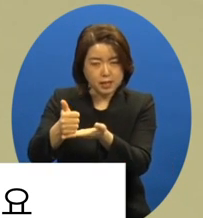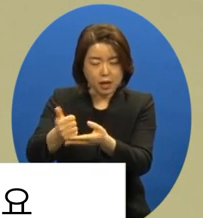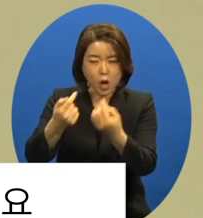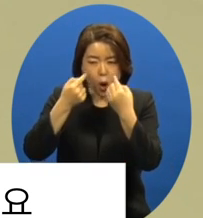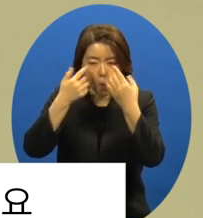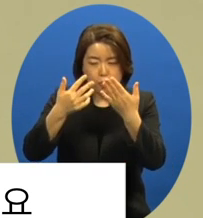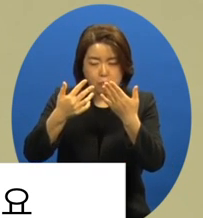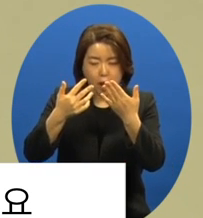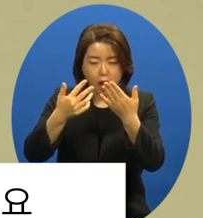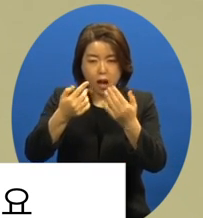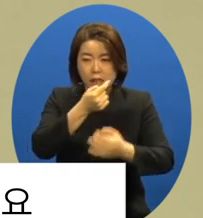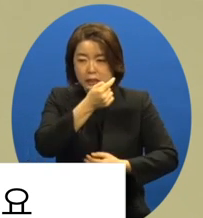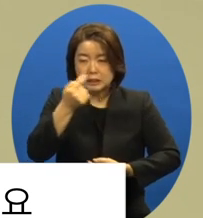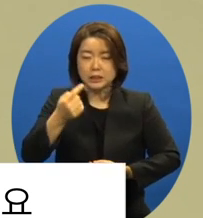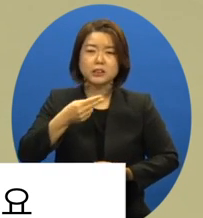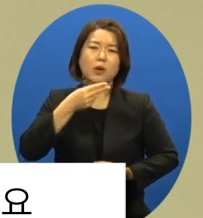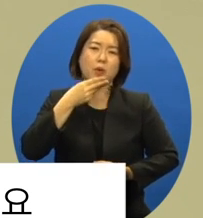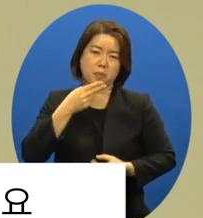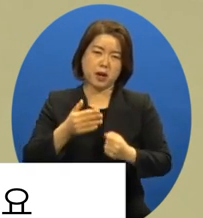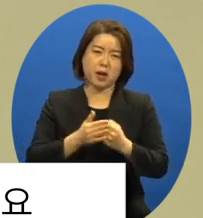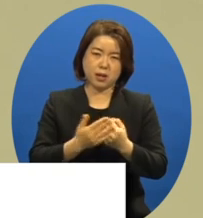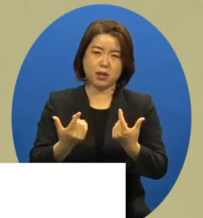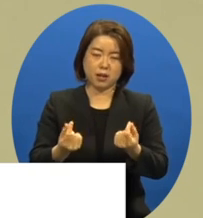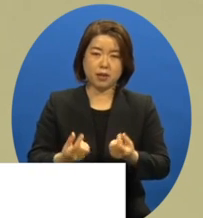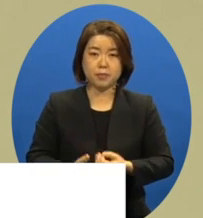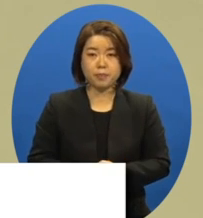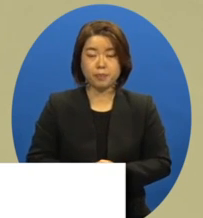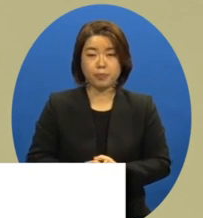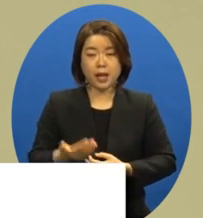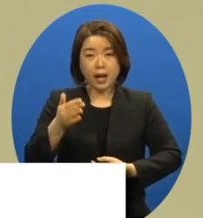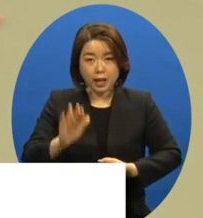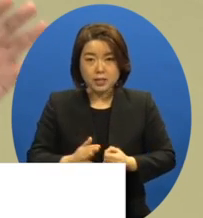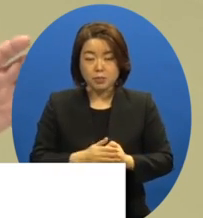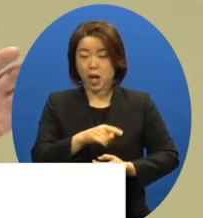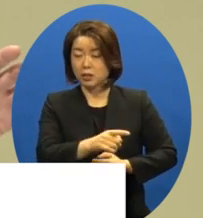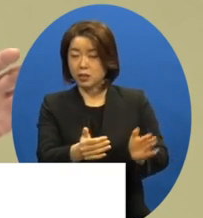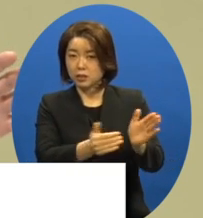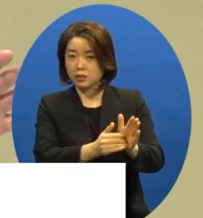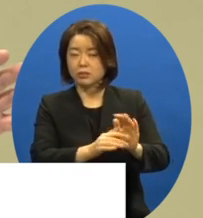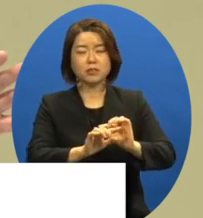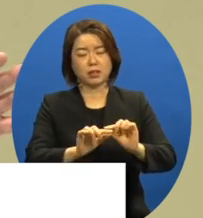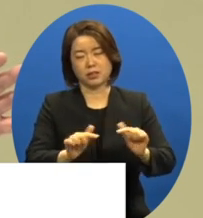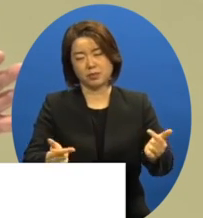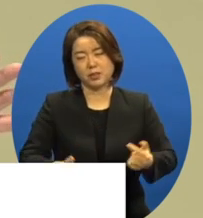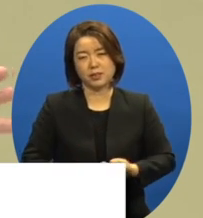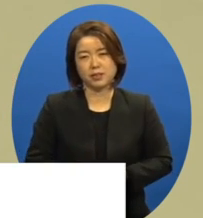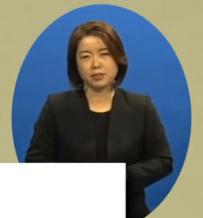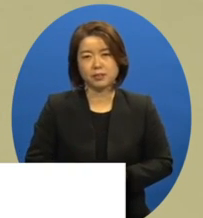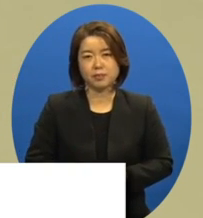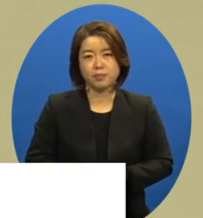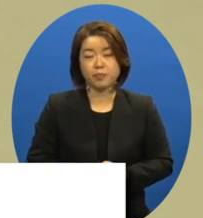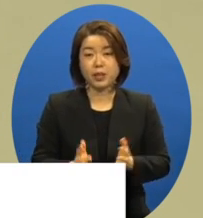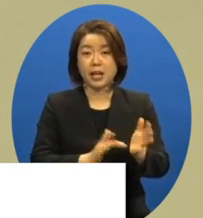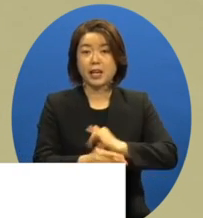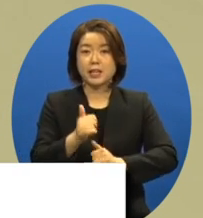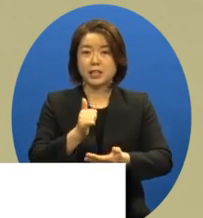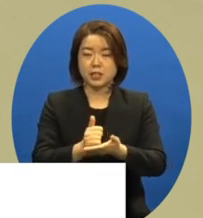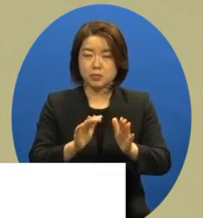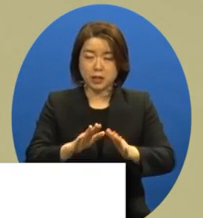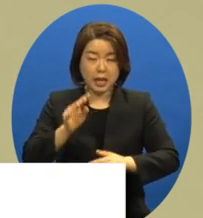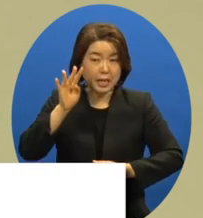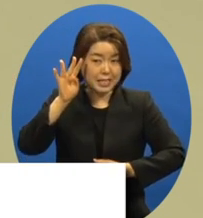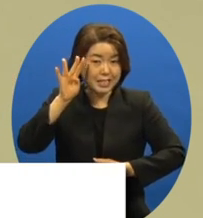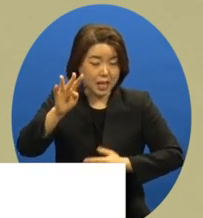분명한 확증이 없었던 거죠. 그렇지만 그것으로 끝이 아니었습니다. 예수님이 이제 사흘